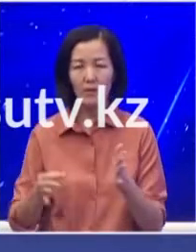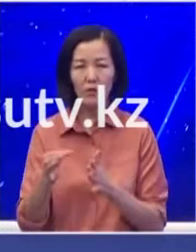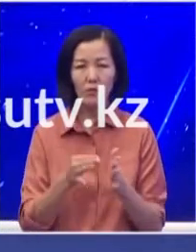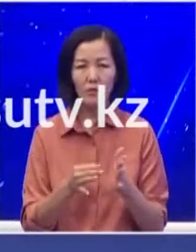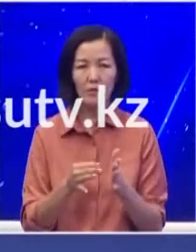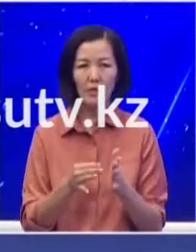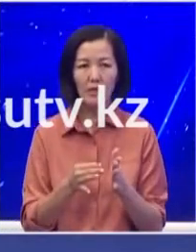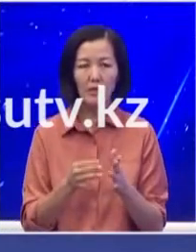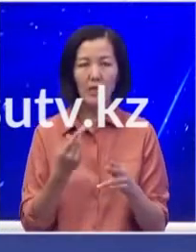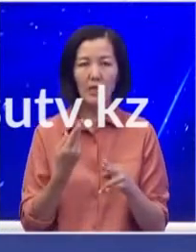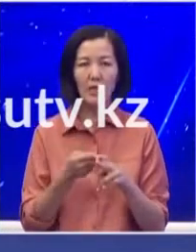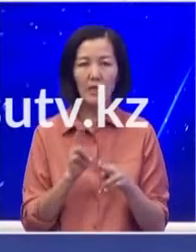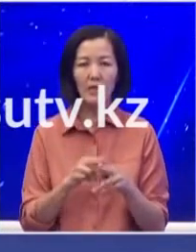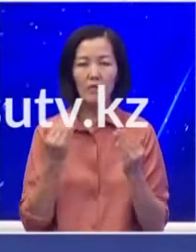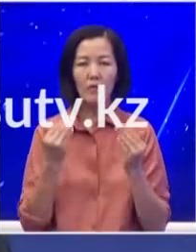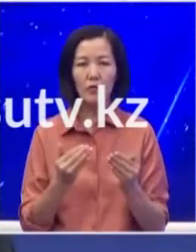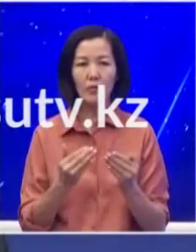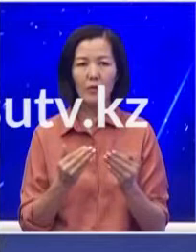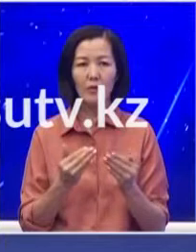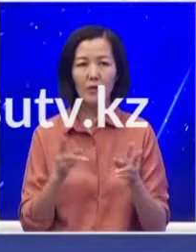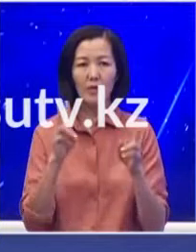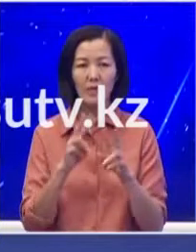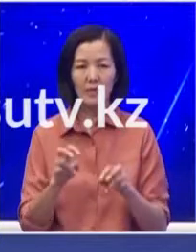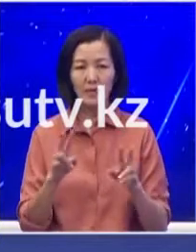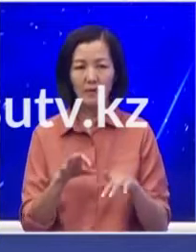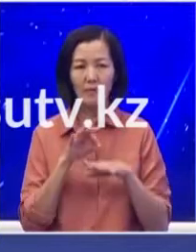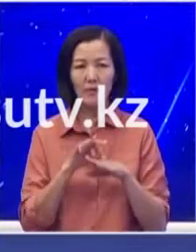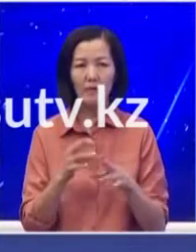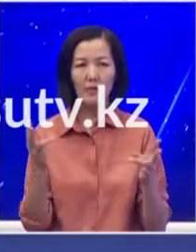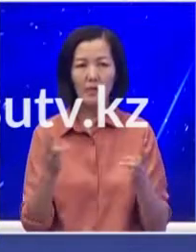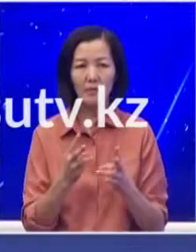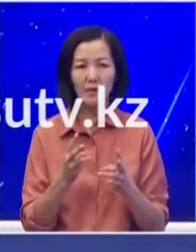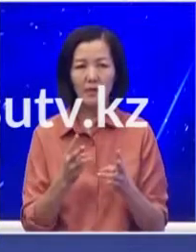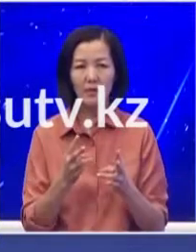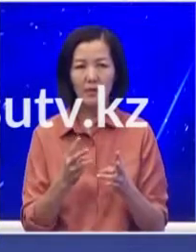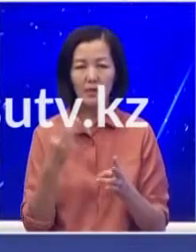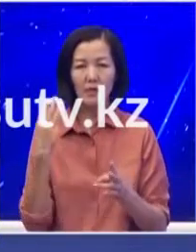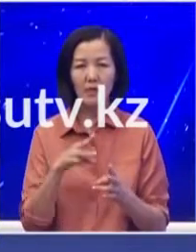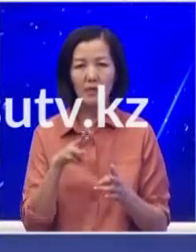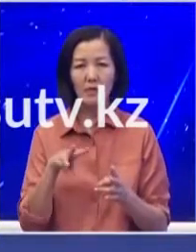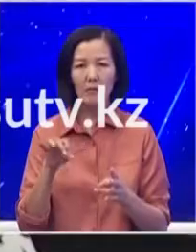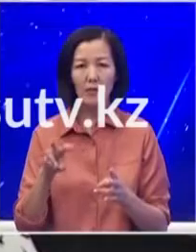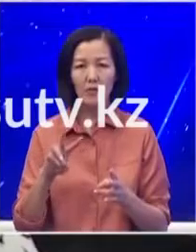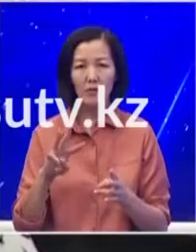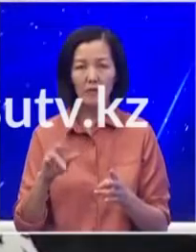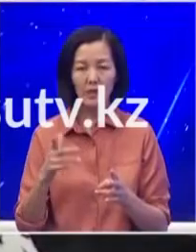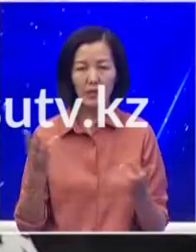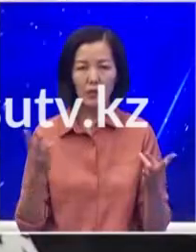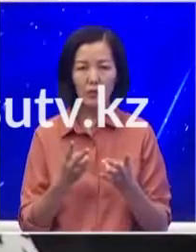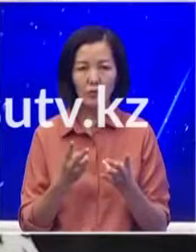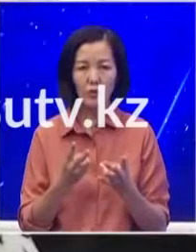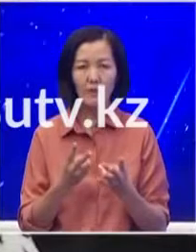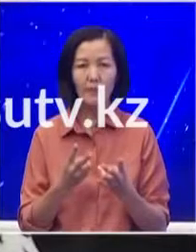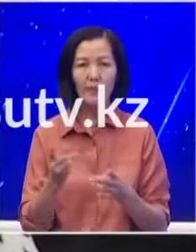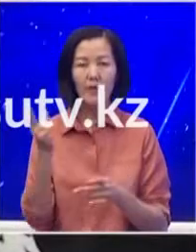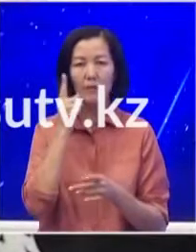И для того, чтобы сейчас провести исследование, нам необходимо порядка 30 миллионов тенге. Усиление мобильной